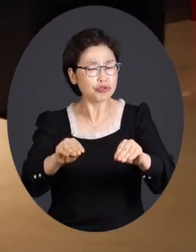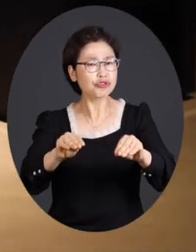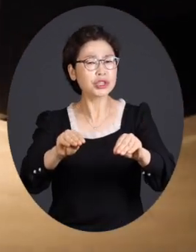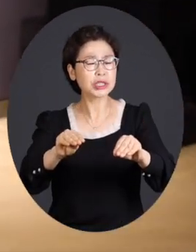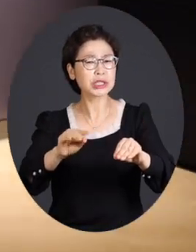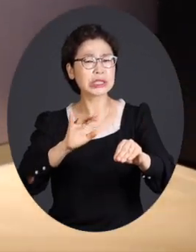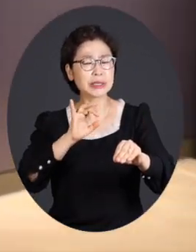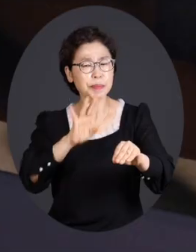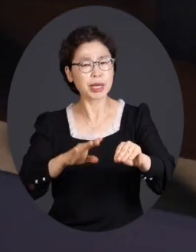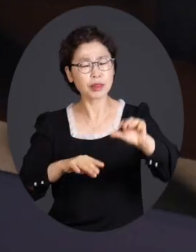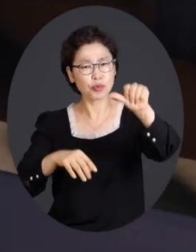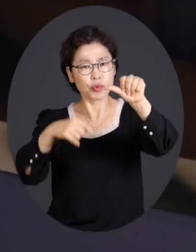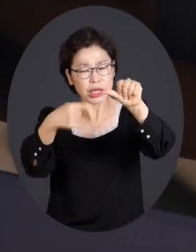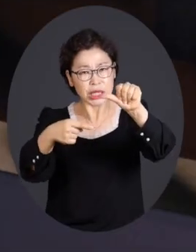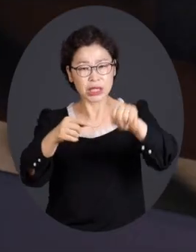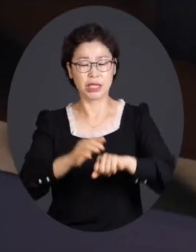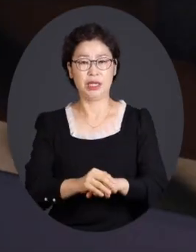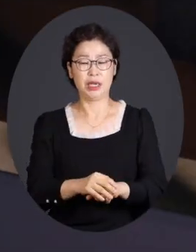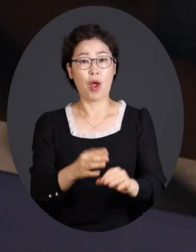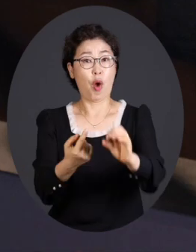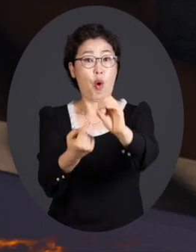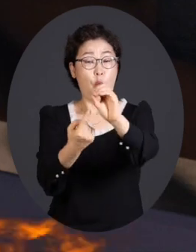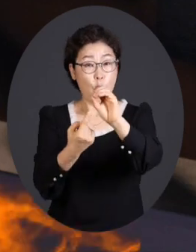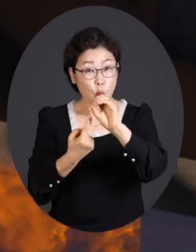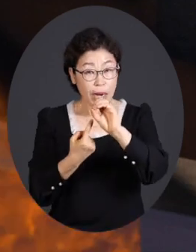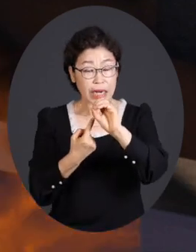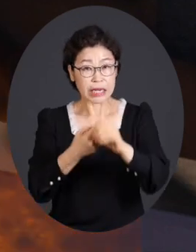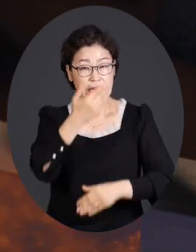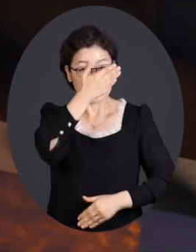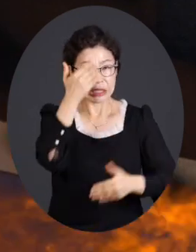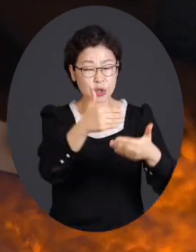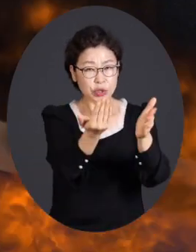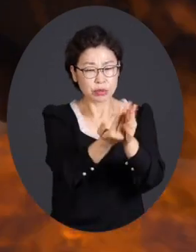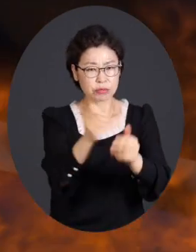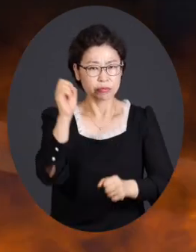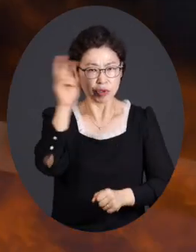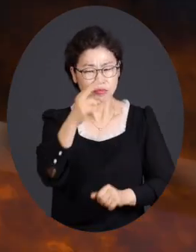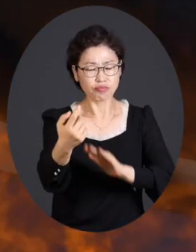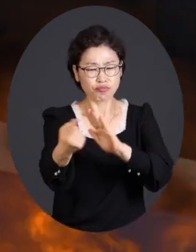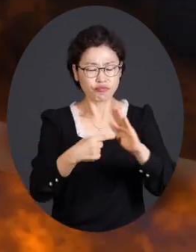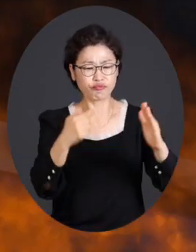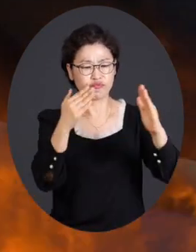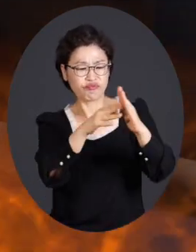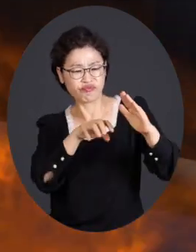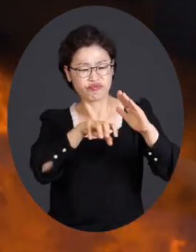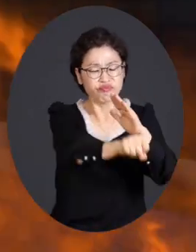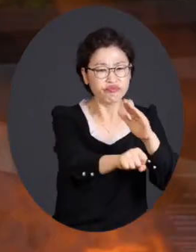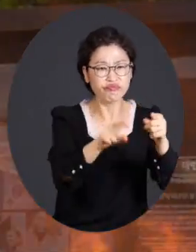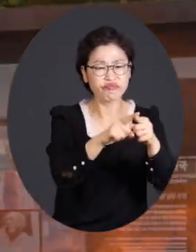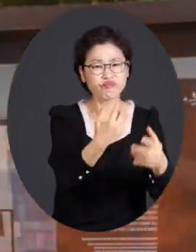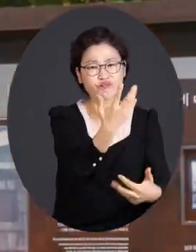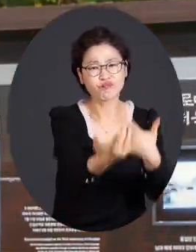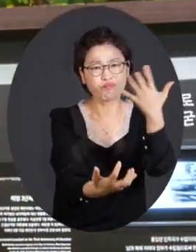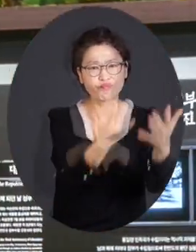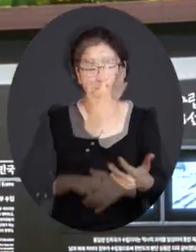만인 5월 1일 이 제주 오라리에 괴청년들이 들이닥쳐서 민가에 불을